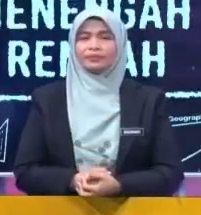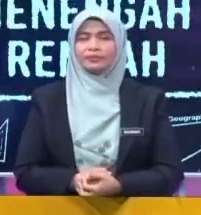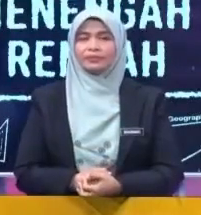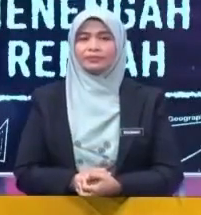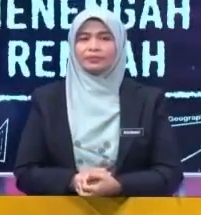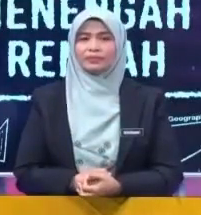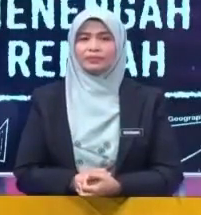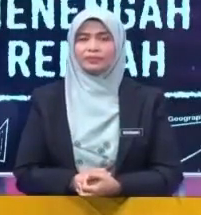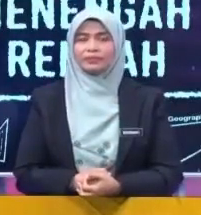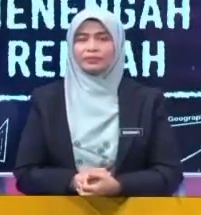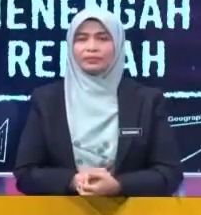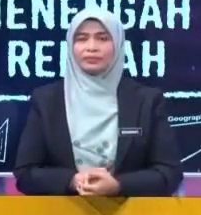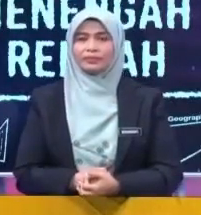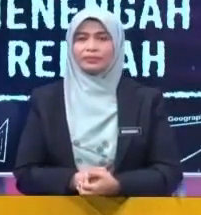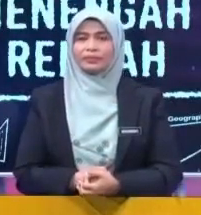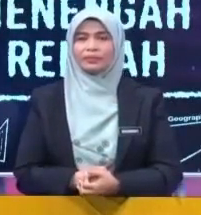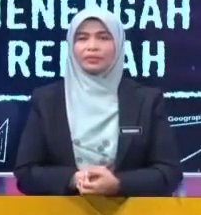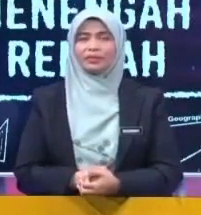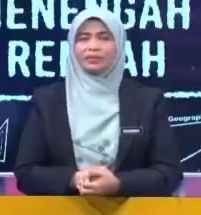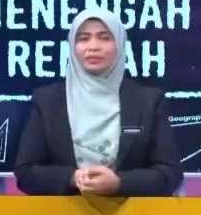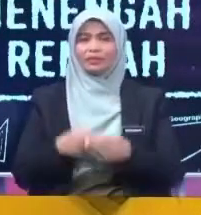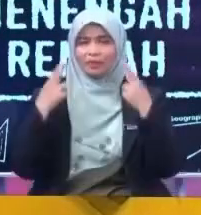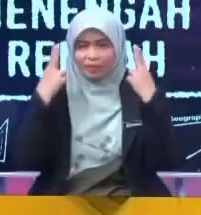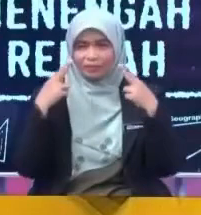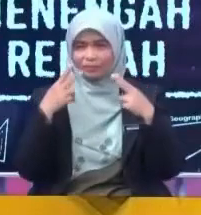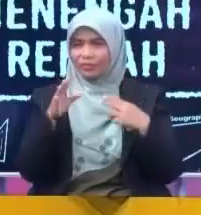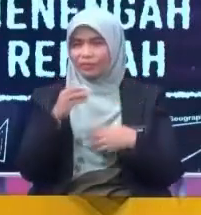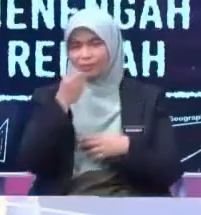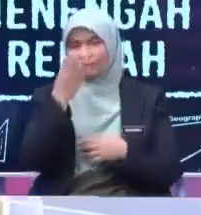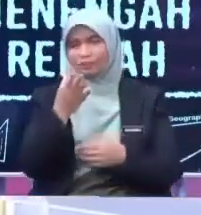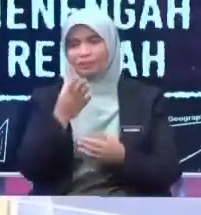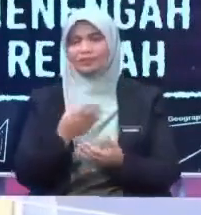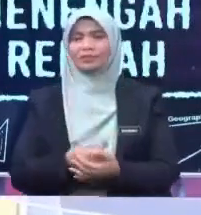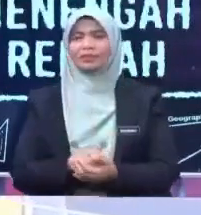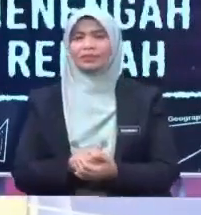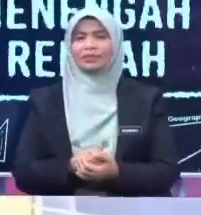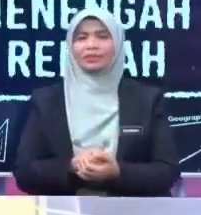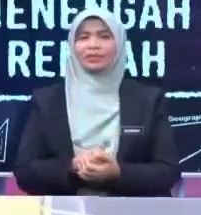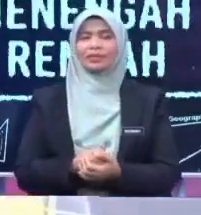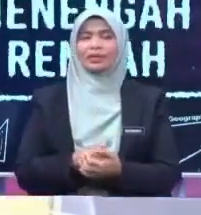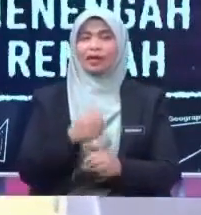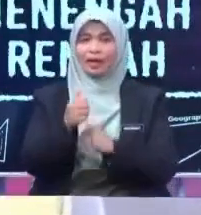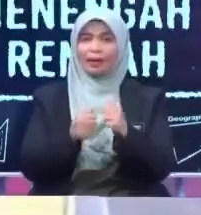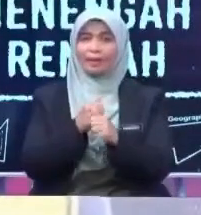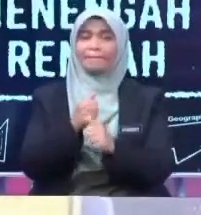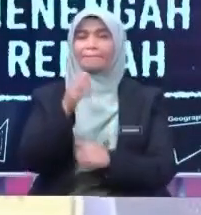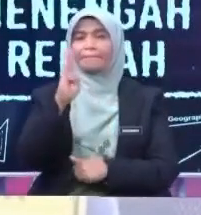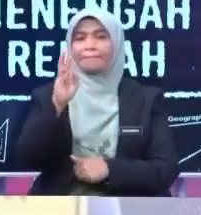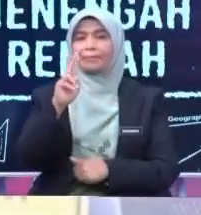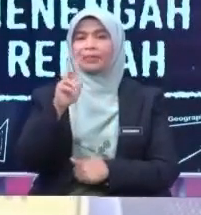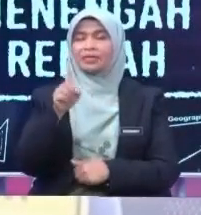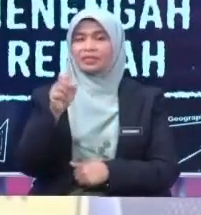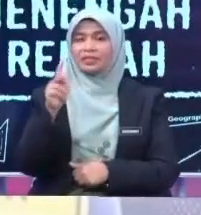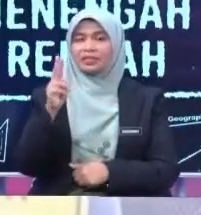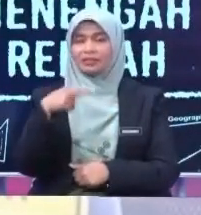Alam barzah. Ustazah dah terang dah tadi situ kan. Yang ni secara jelas ni lagi, alam barzah adalah alam pemisah. Ada